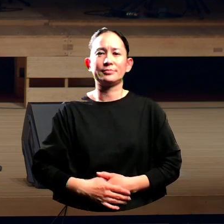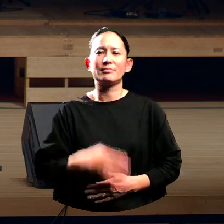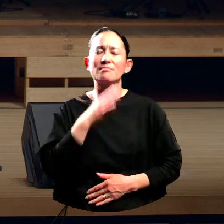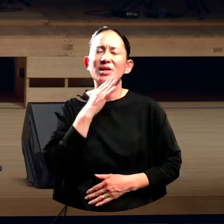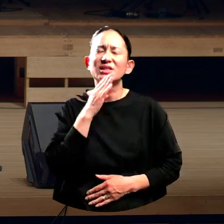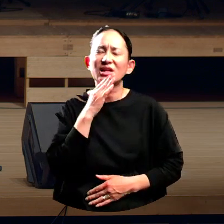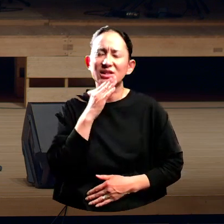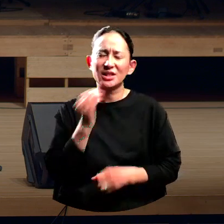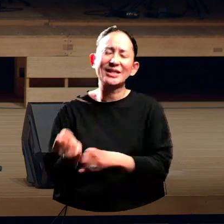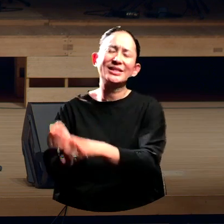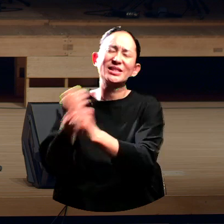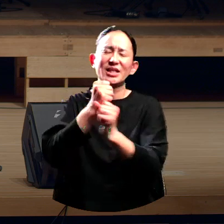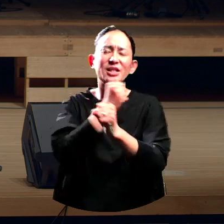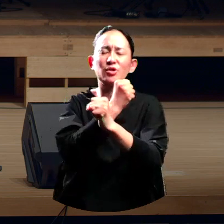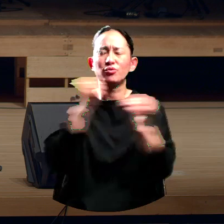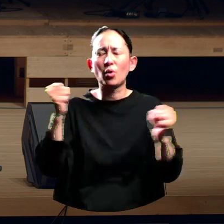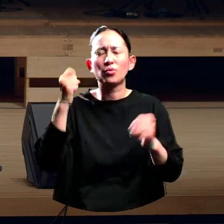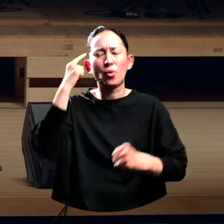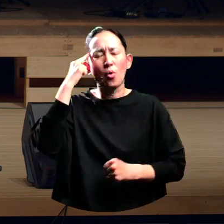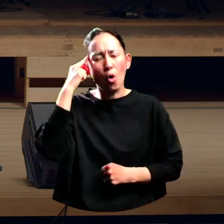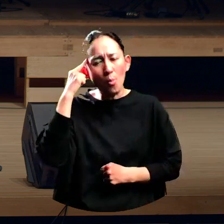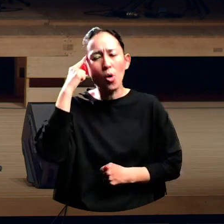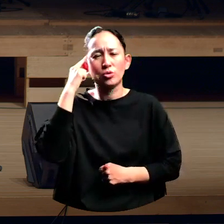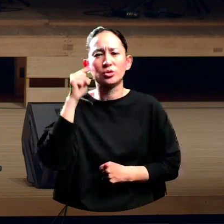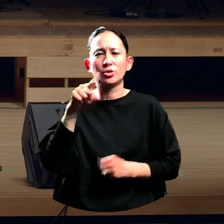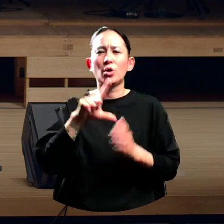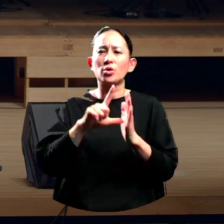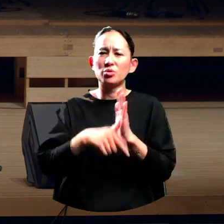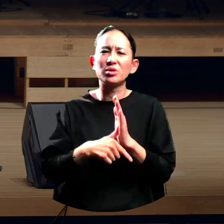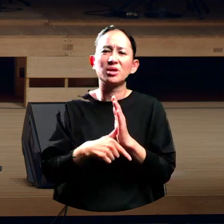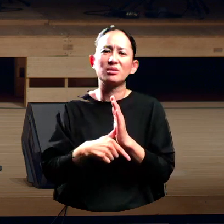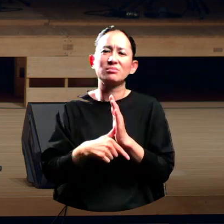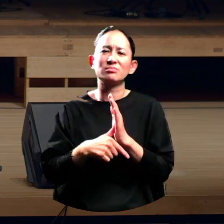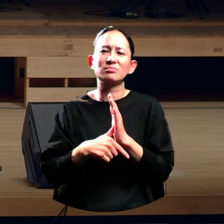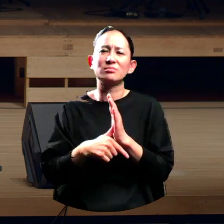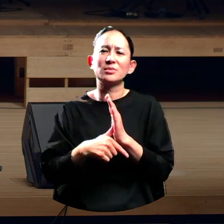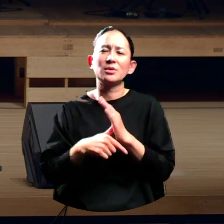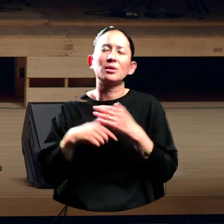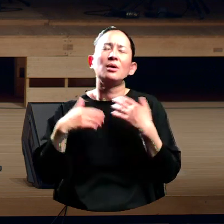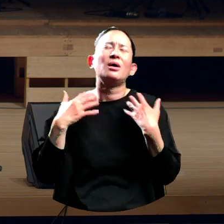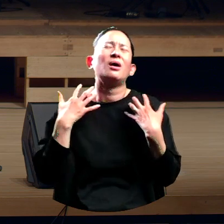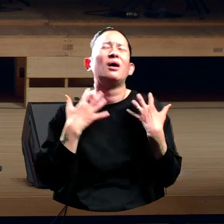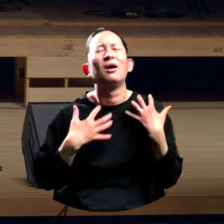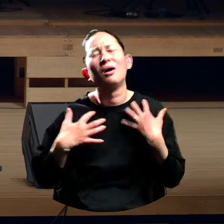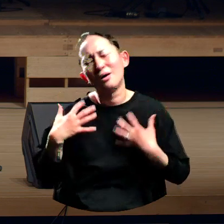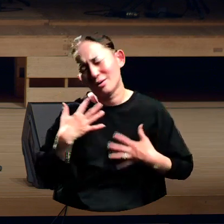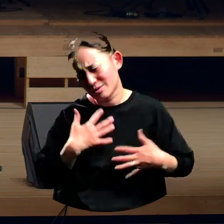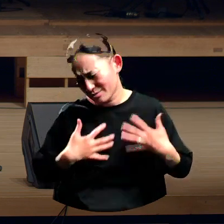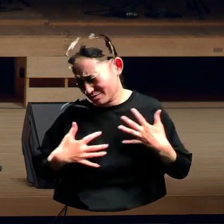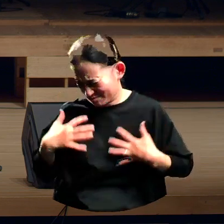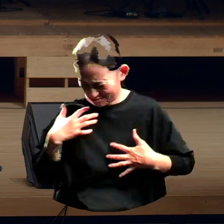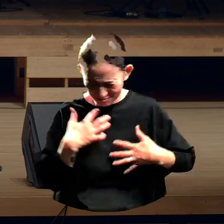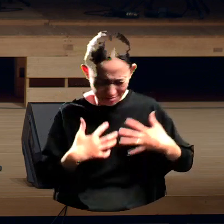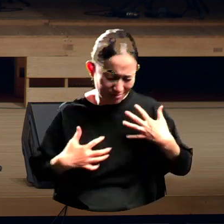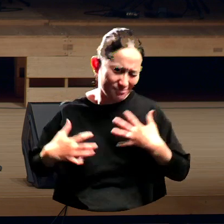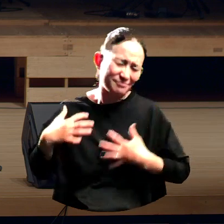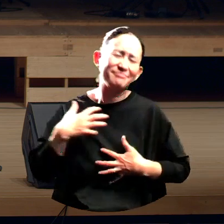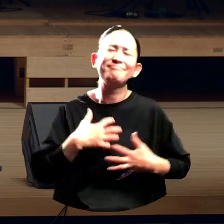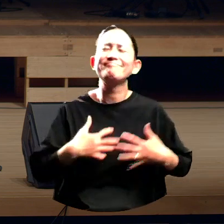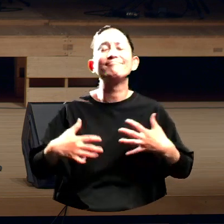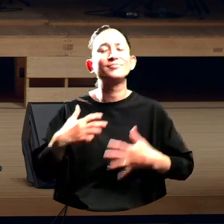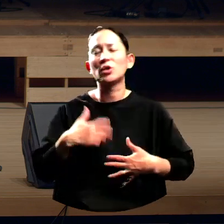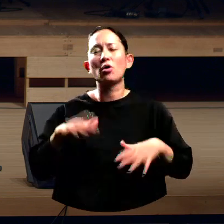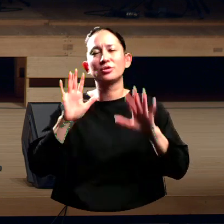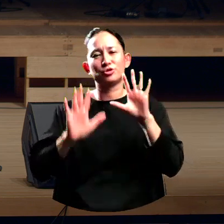に再起不能とも思えるようなボロボロの状態。 The places you feel like you can never get back up again when you are